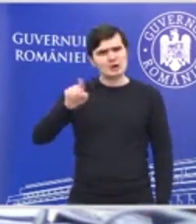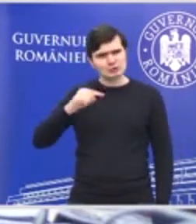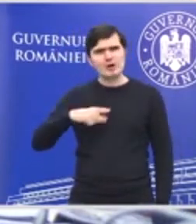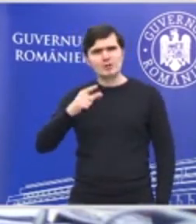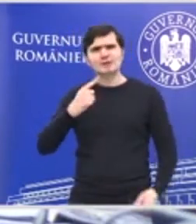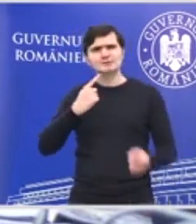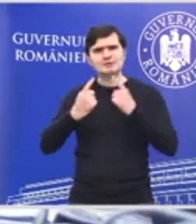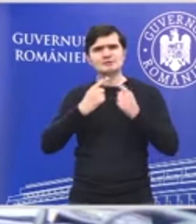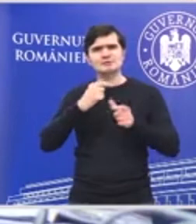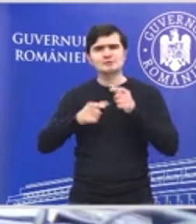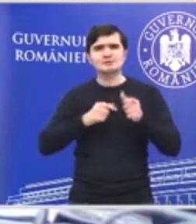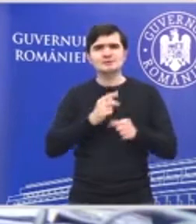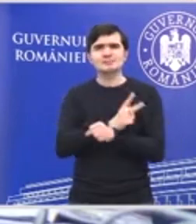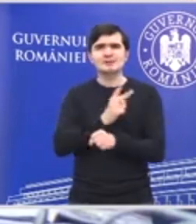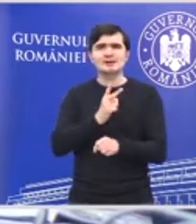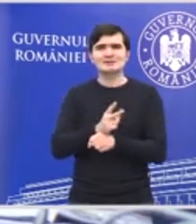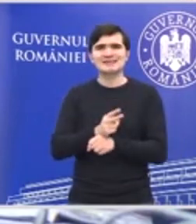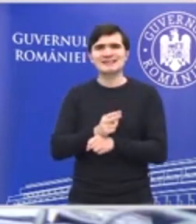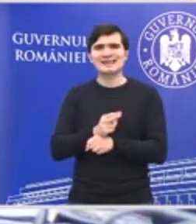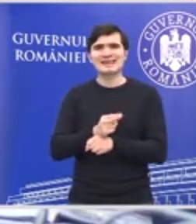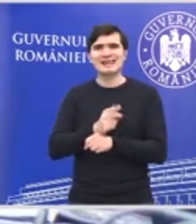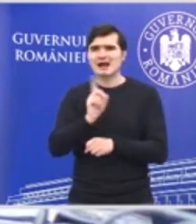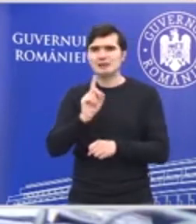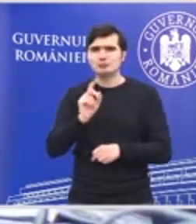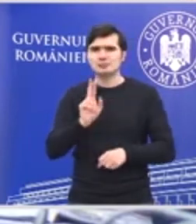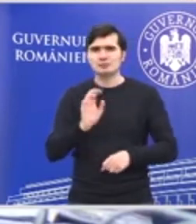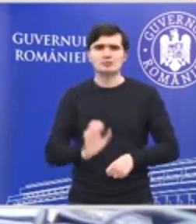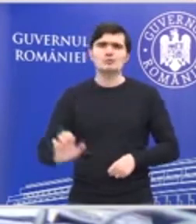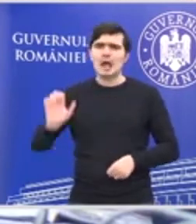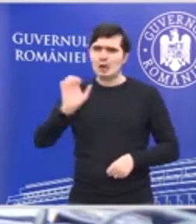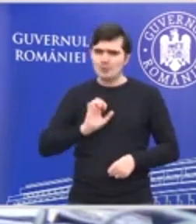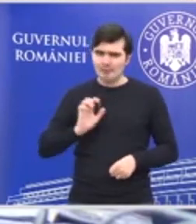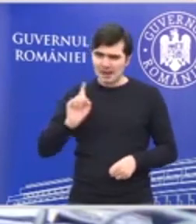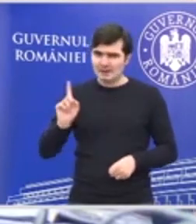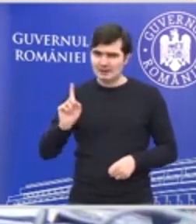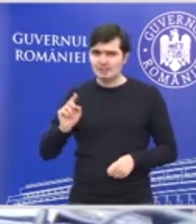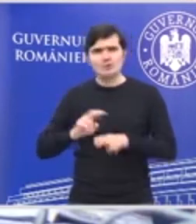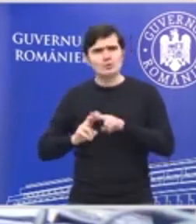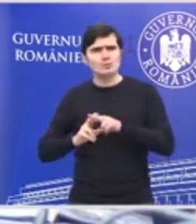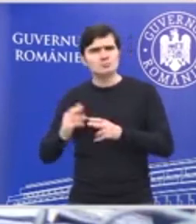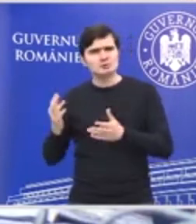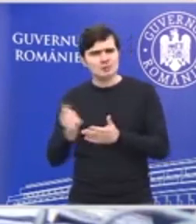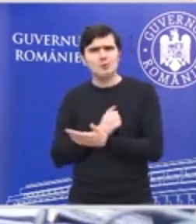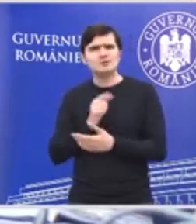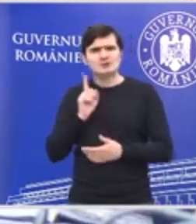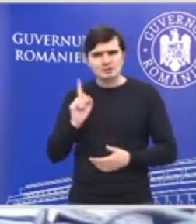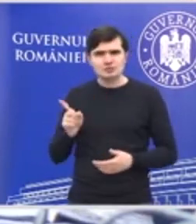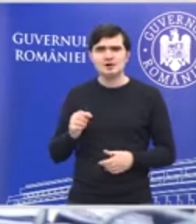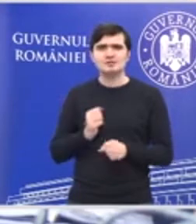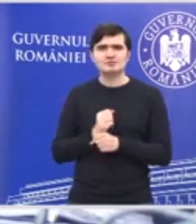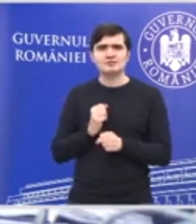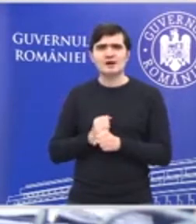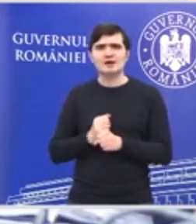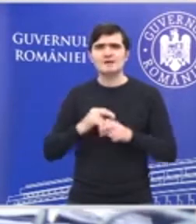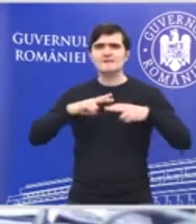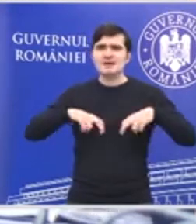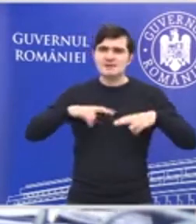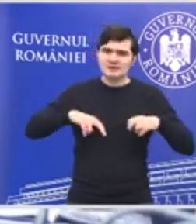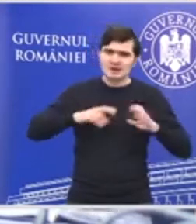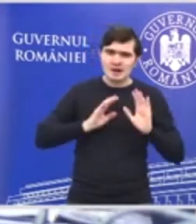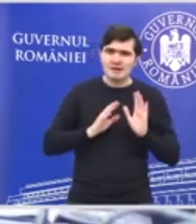discuții vis-a-vis de statele terțe, deci din afara Uniunii Europene, cum pot să acceseze și să facă astfel de